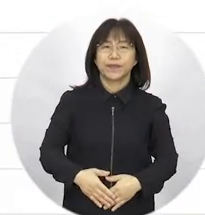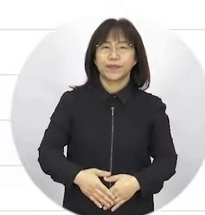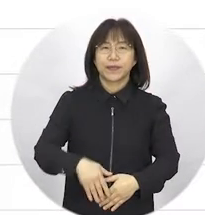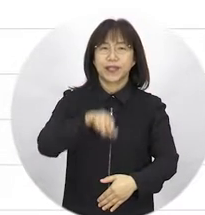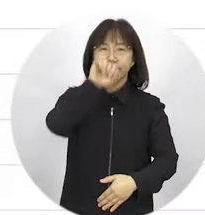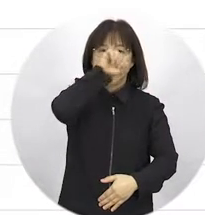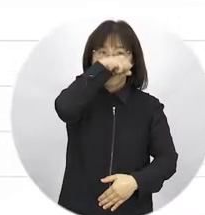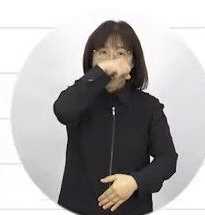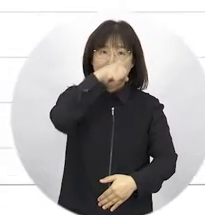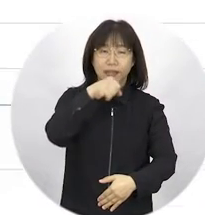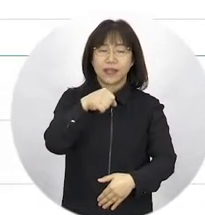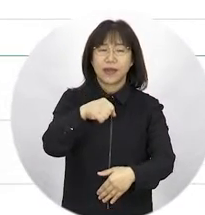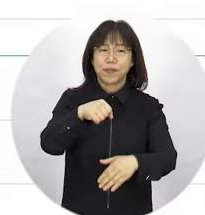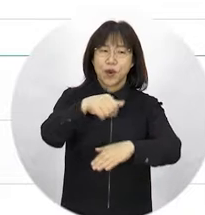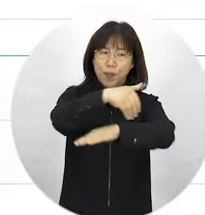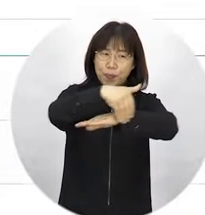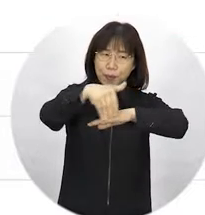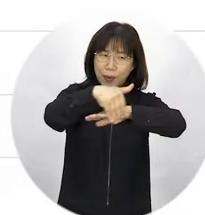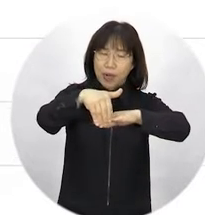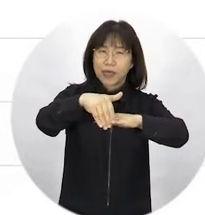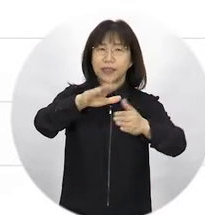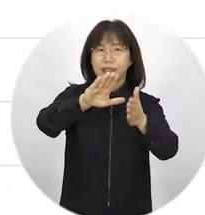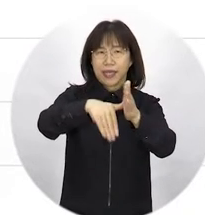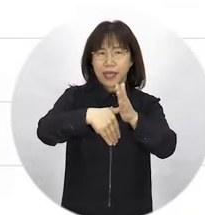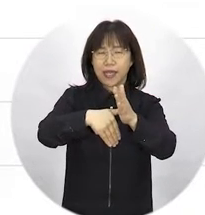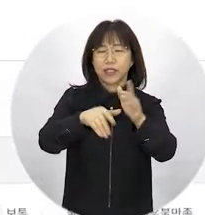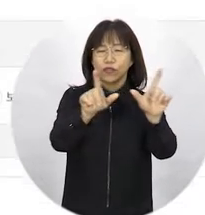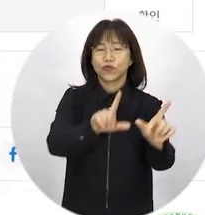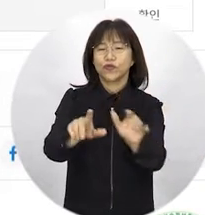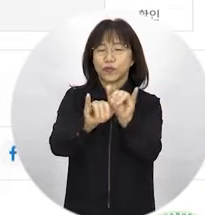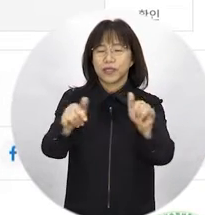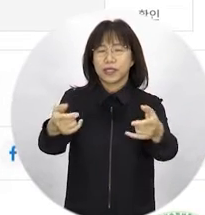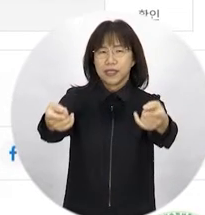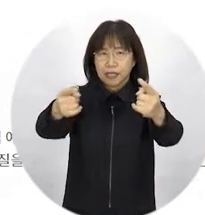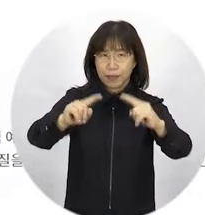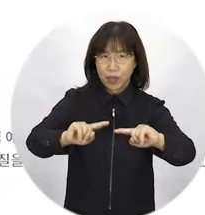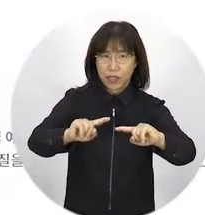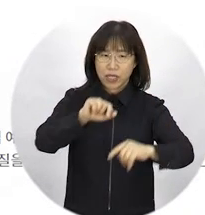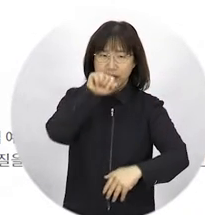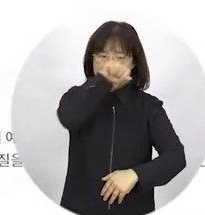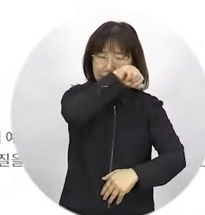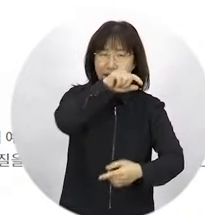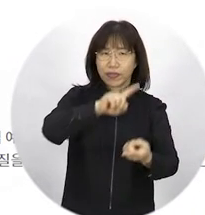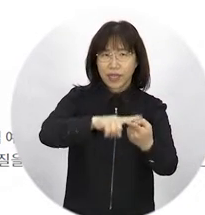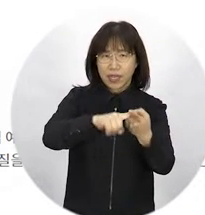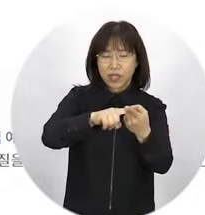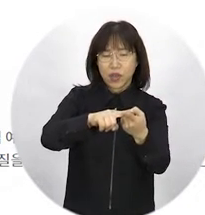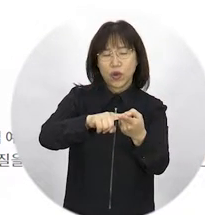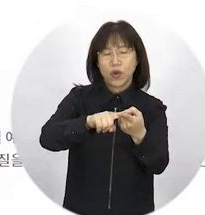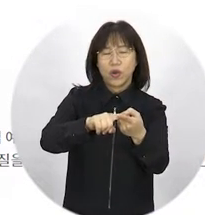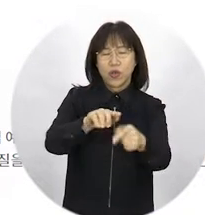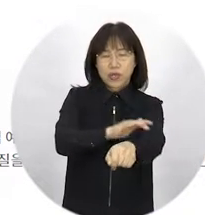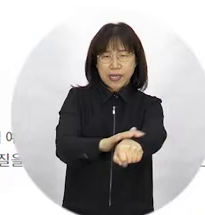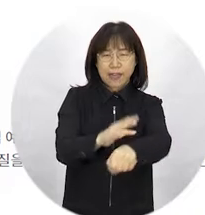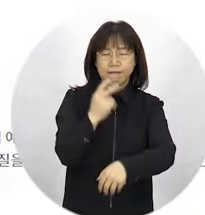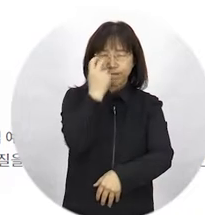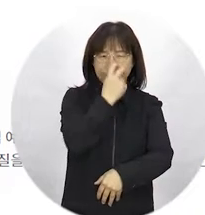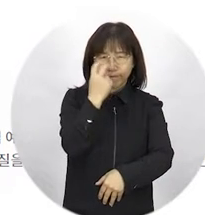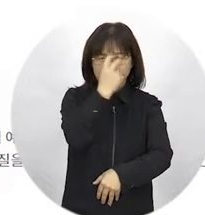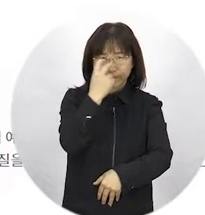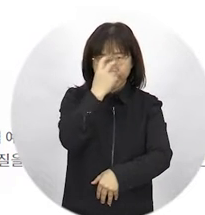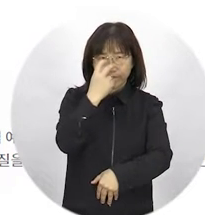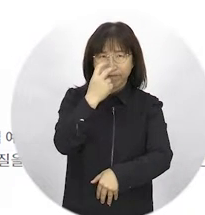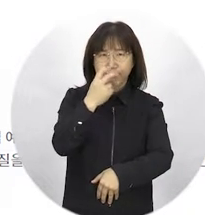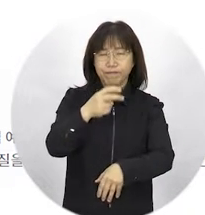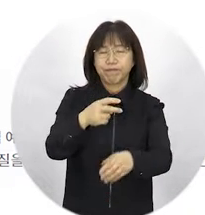주민참여예산제는 예산편성 시 주민이 제안, 심사, 선정 과정에 함께 참여해 예산 운용의 투명성과 민주성을 높이는